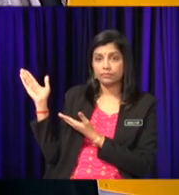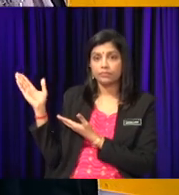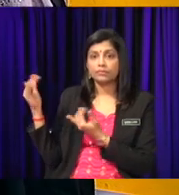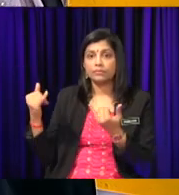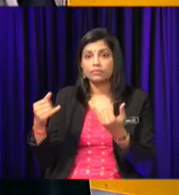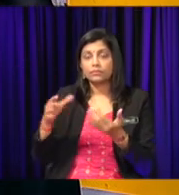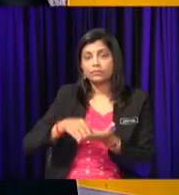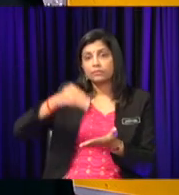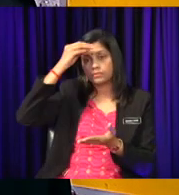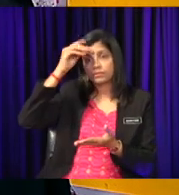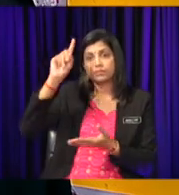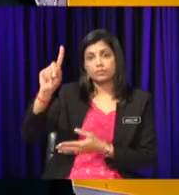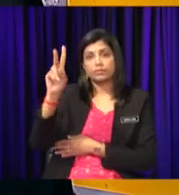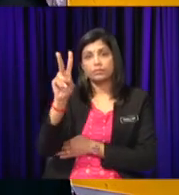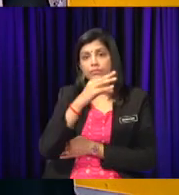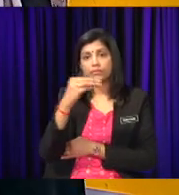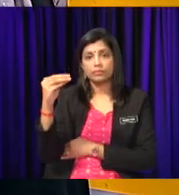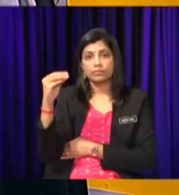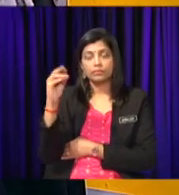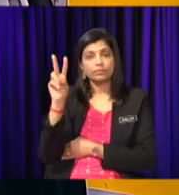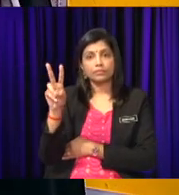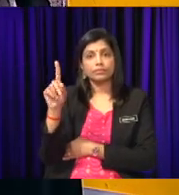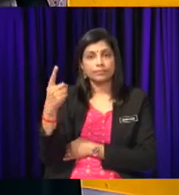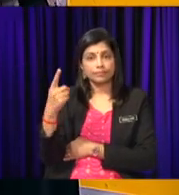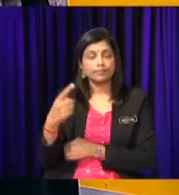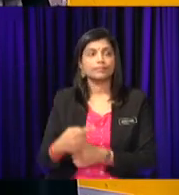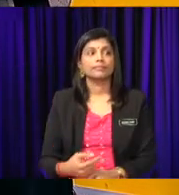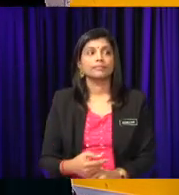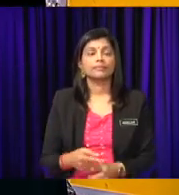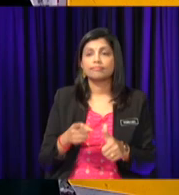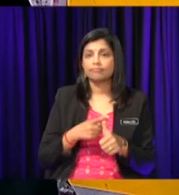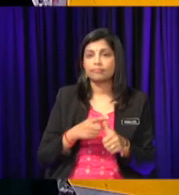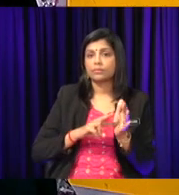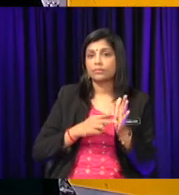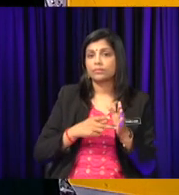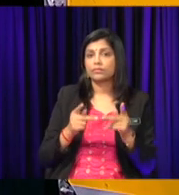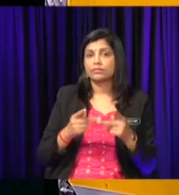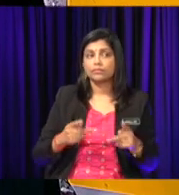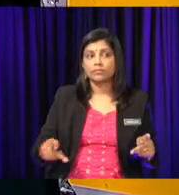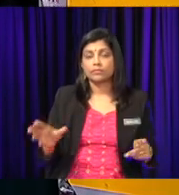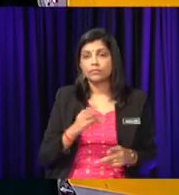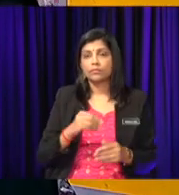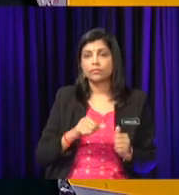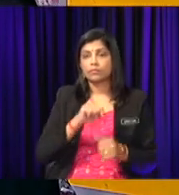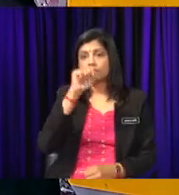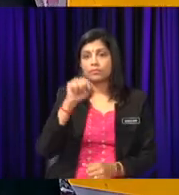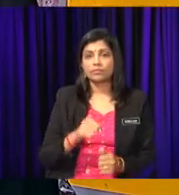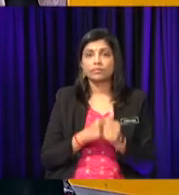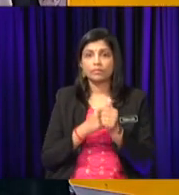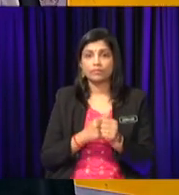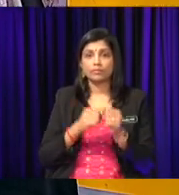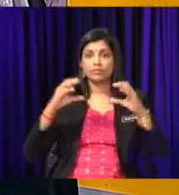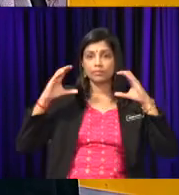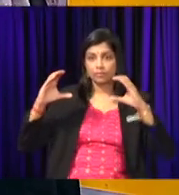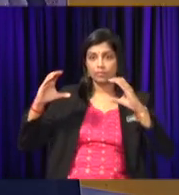satu dan dua saja yaitu masuk Rangkai Kata dan juga soal yang berdasarkan petikan Oke kita teruskan dengan soal yang pertama